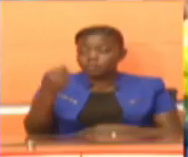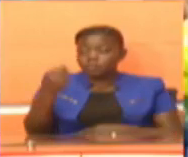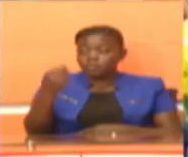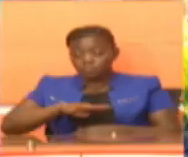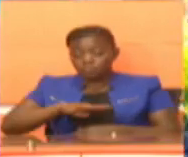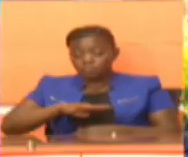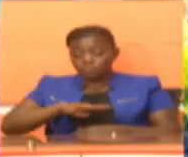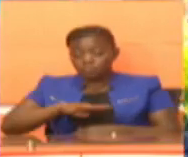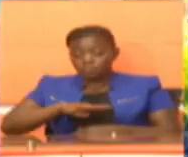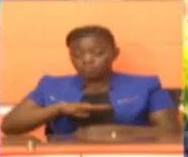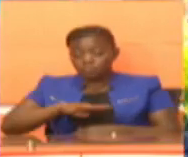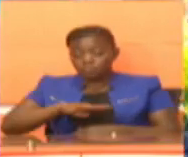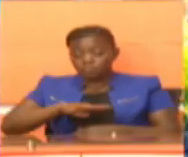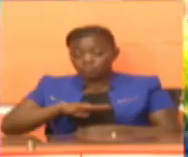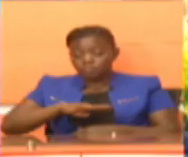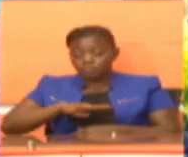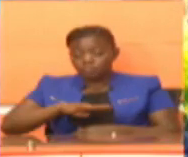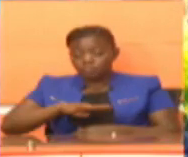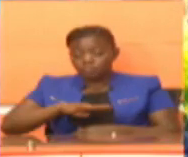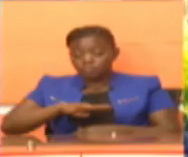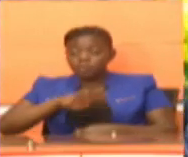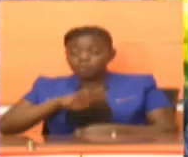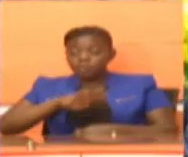etaano ne Jimmy Tuguma w'emyaka omukaaga.